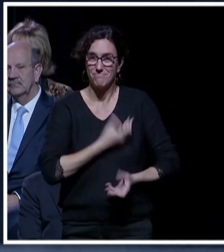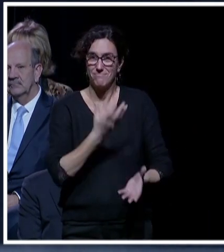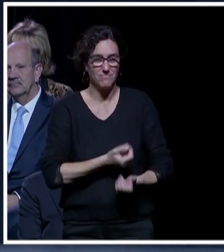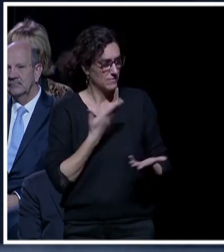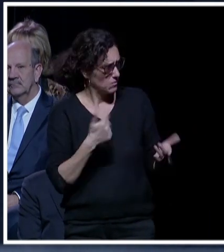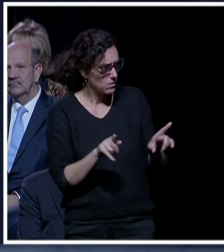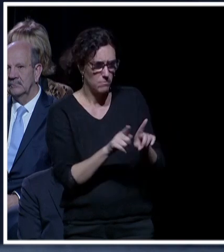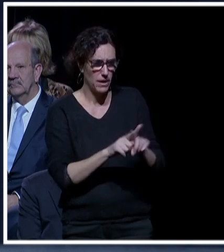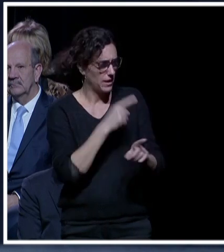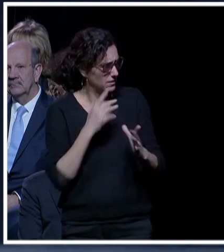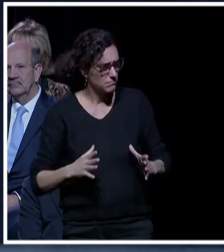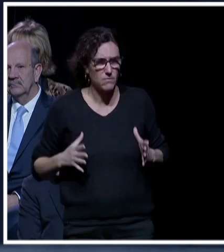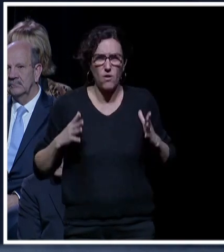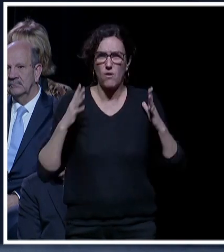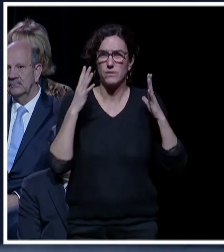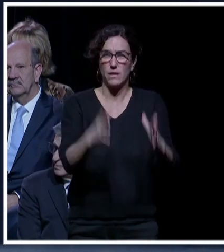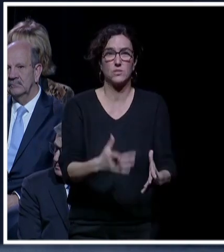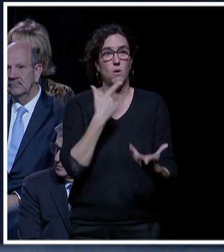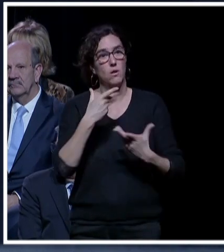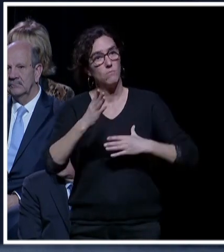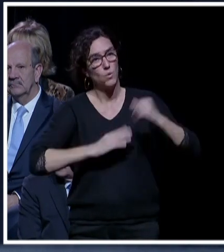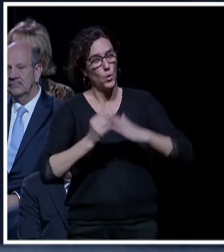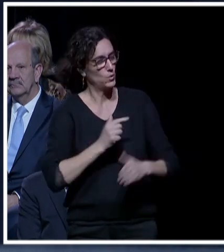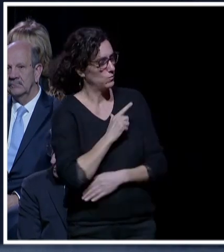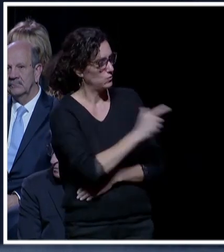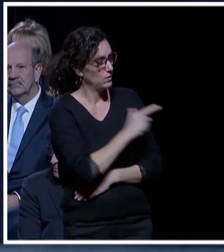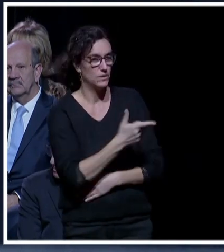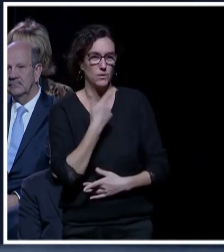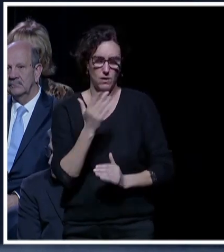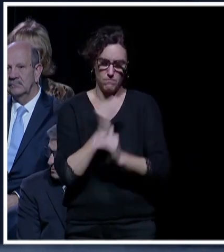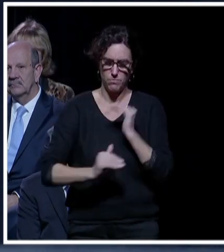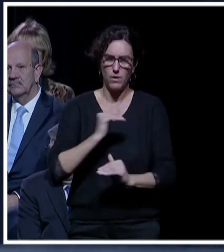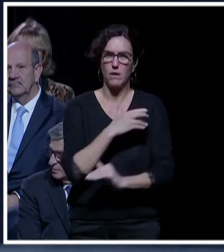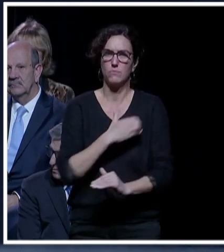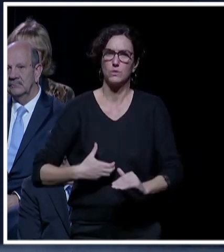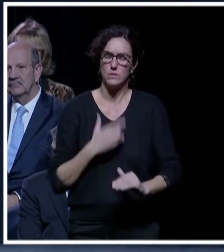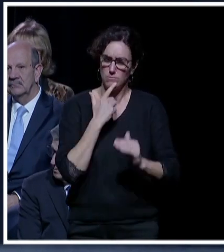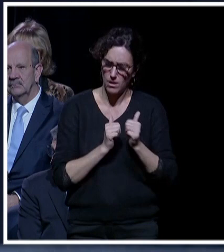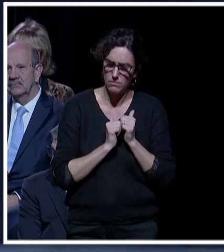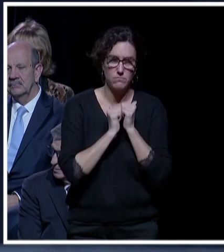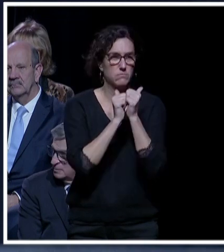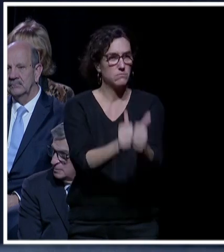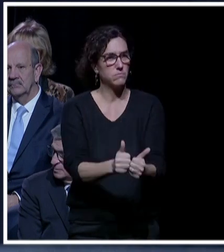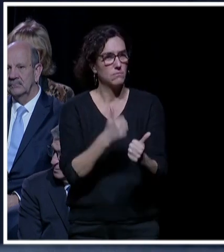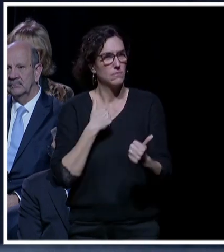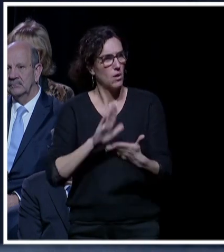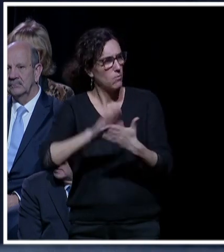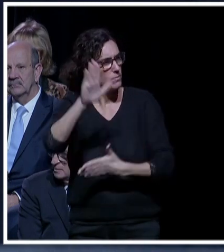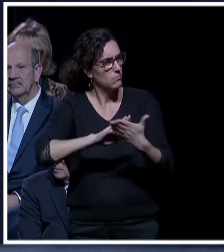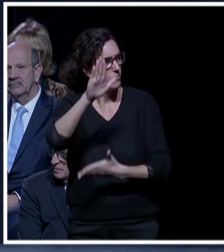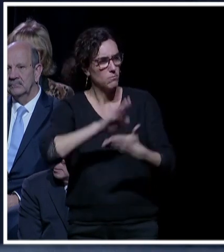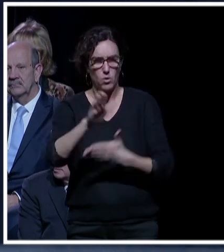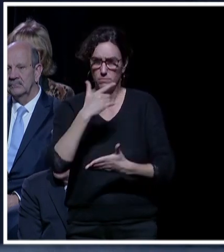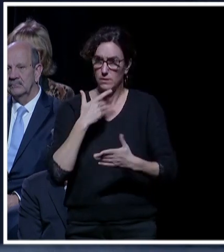que nous formons pour mettre en œuvre le programme municipal. Ensemble, nous continuons à tenir nos engagements. Vous le vivez au